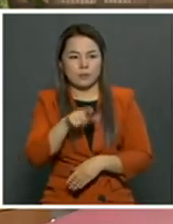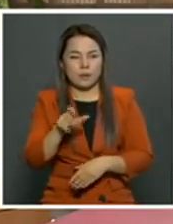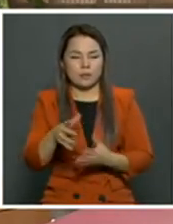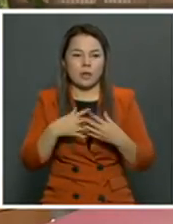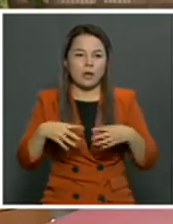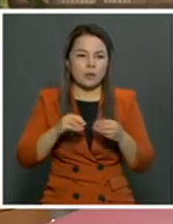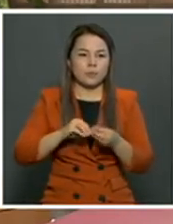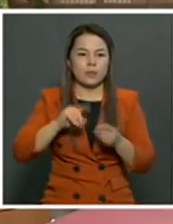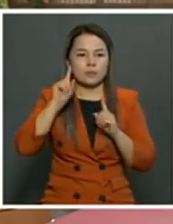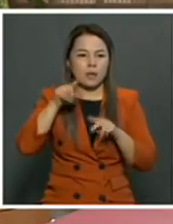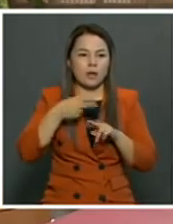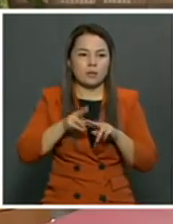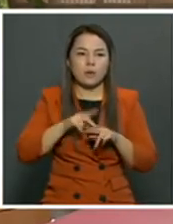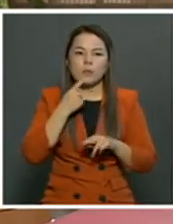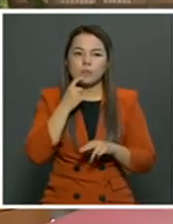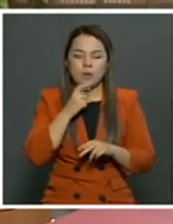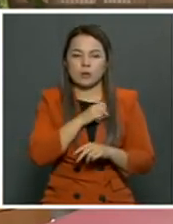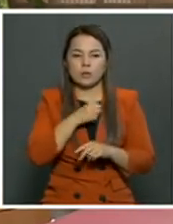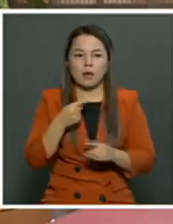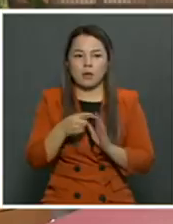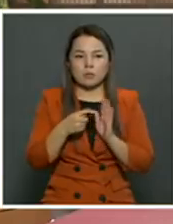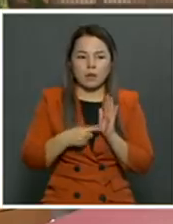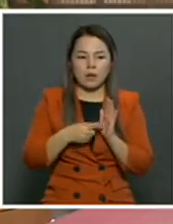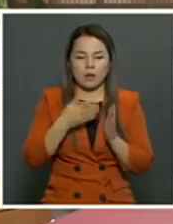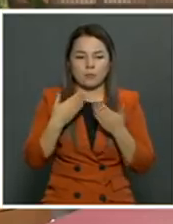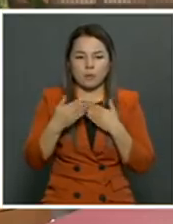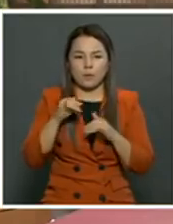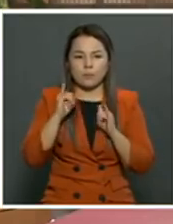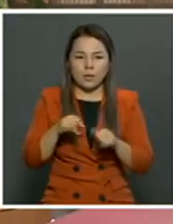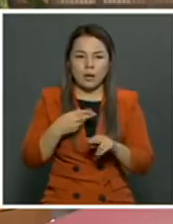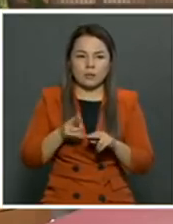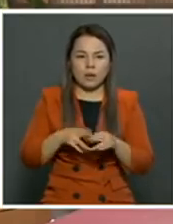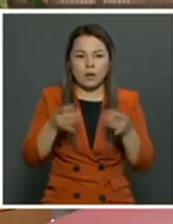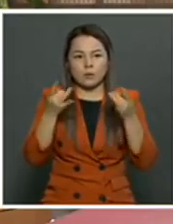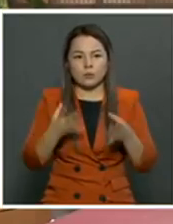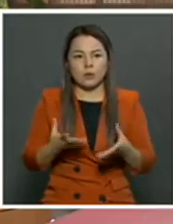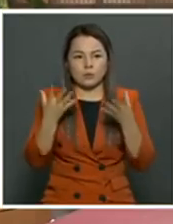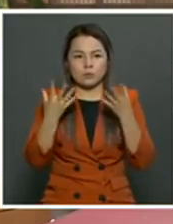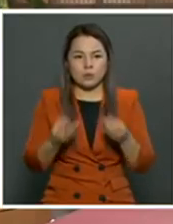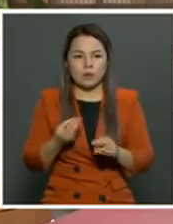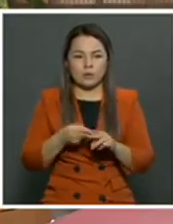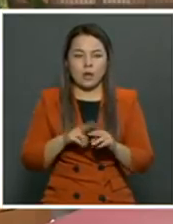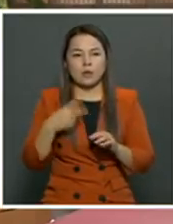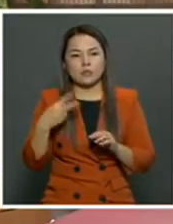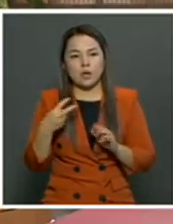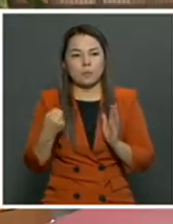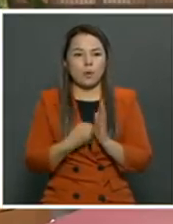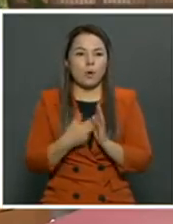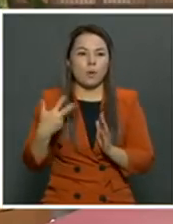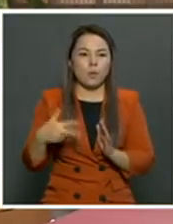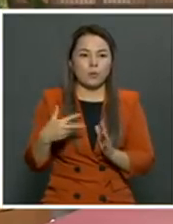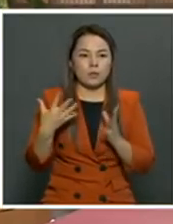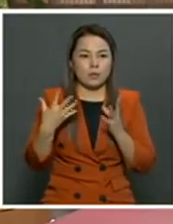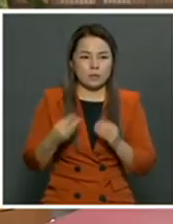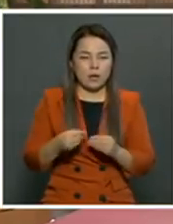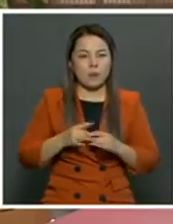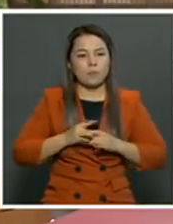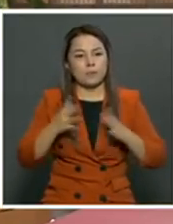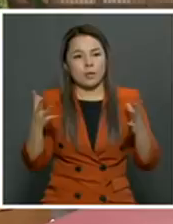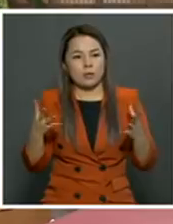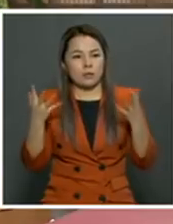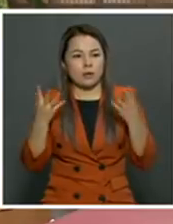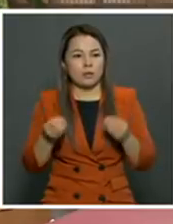Отбасылық тұрмыстық саладағы құқық бұзушылықтар бойынша жай күндері 20-дан 30-ға шейін, мереке